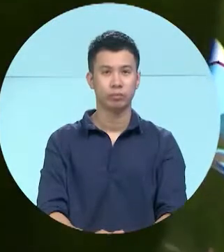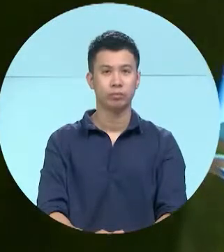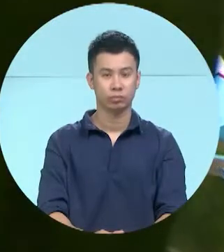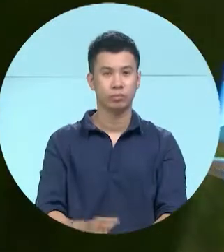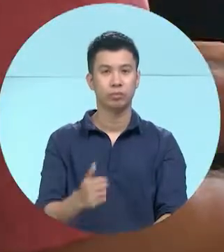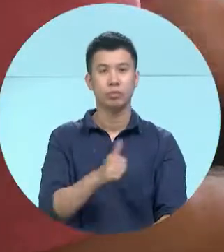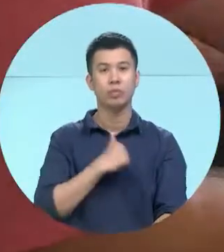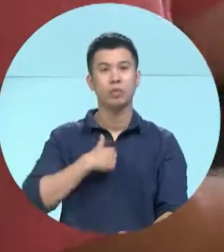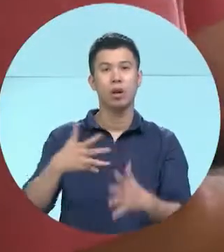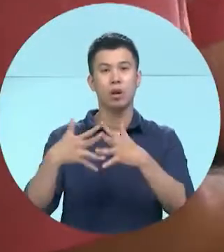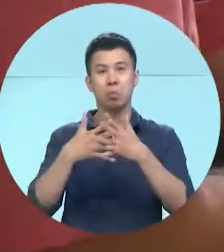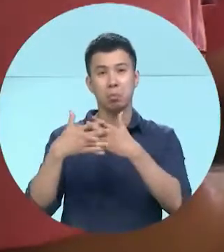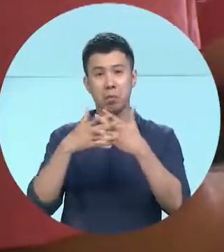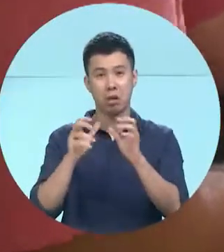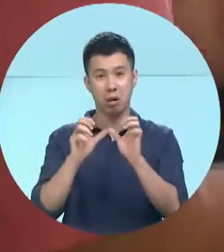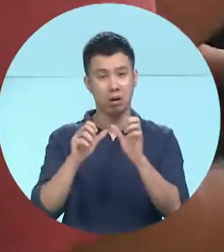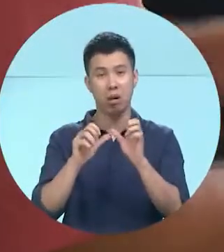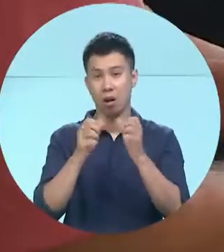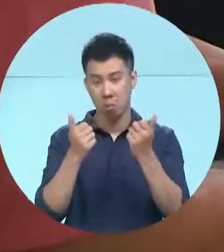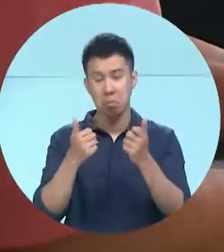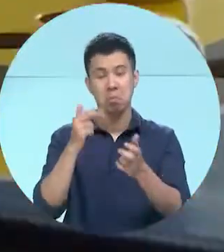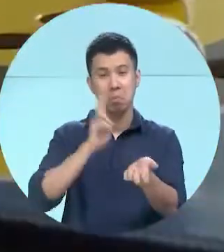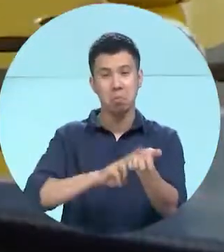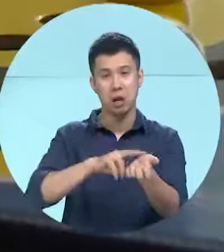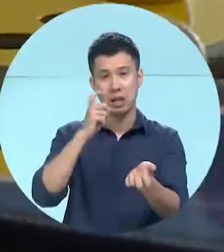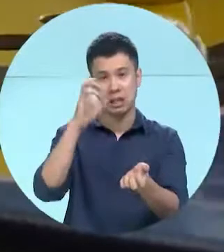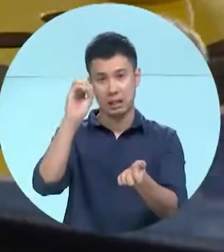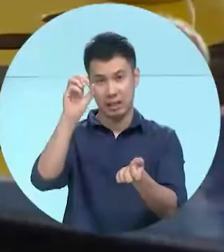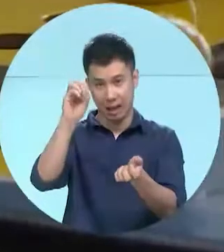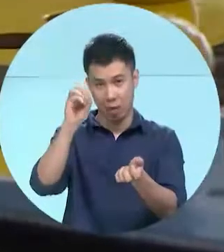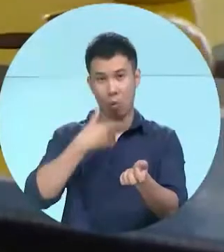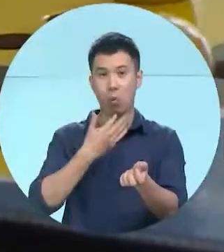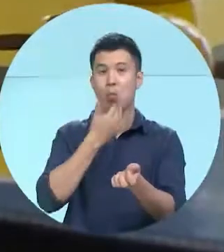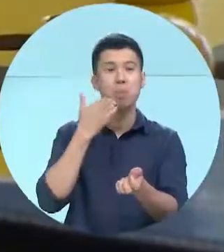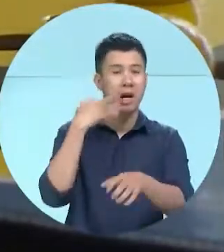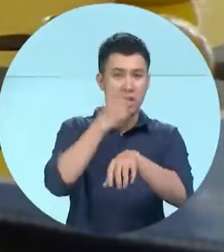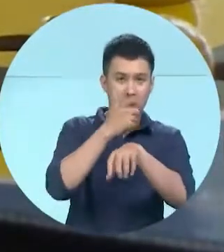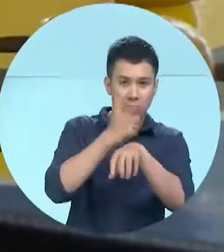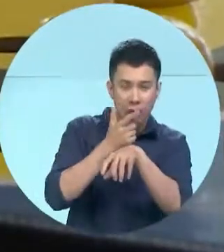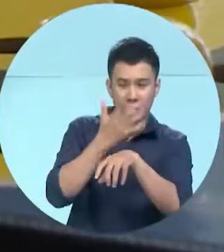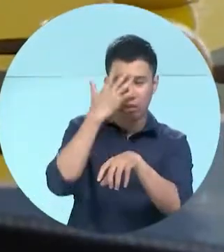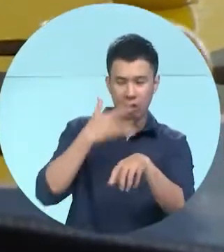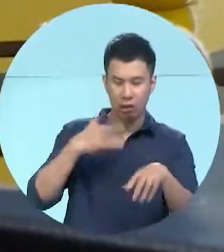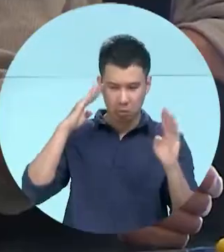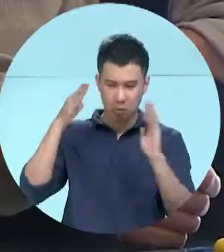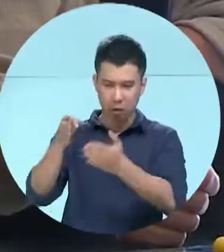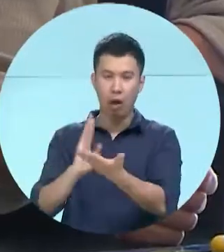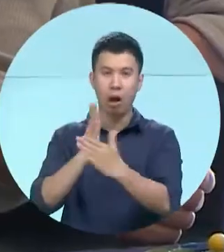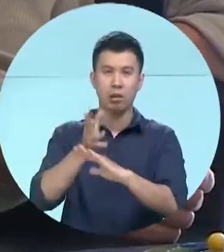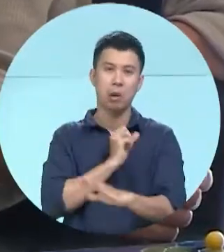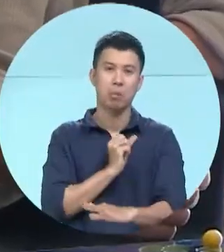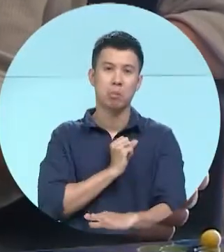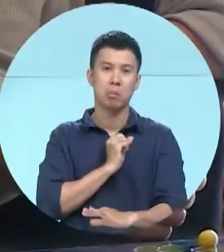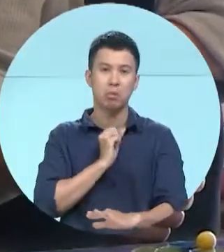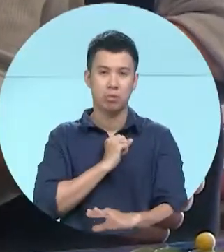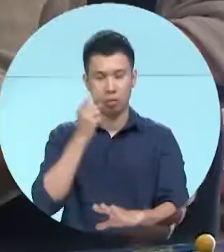Evan là người Mỹ và mắc hội chứng Down bẩm sinh. Tuy vậy, bố mẹ cậu luôn dành tình cảm, thời gian tìm phương pháp can thiệp để Evan có thể